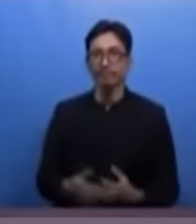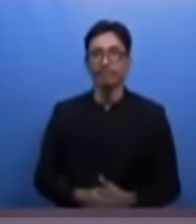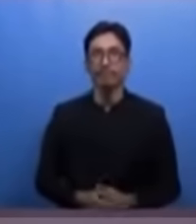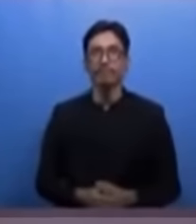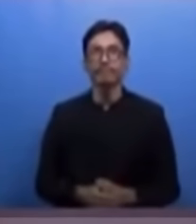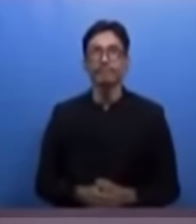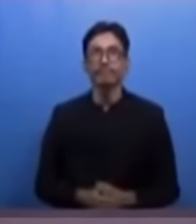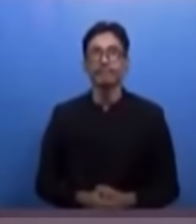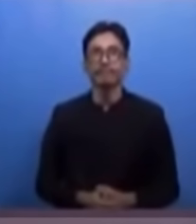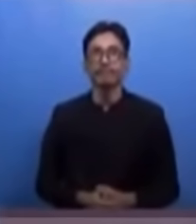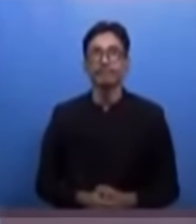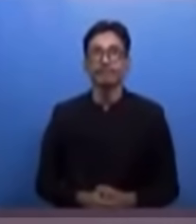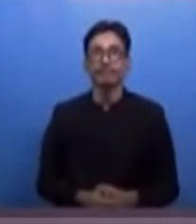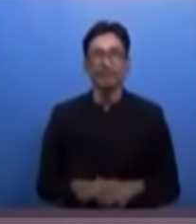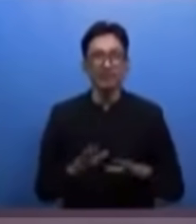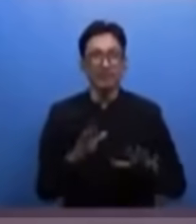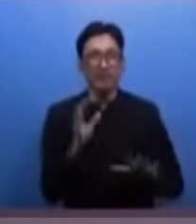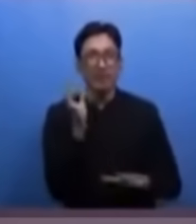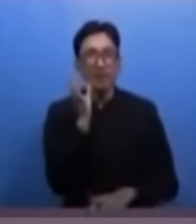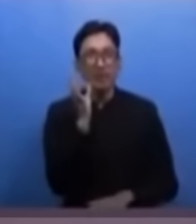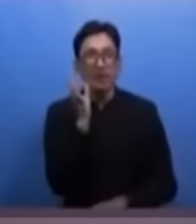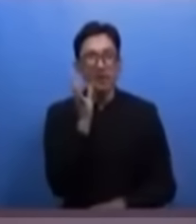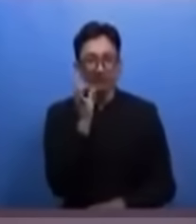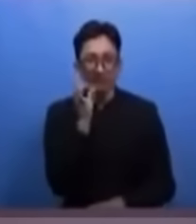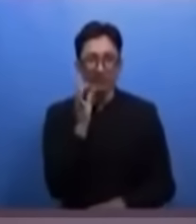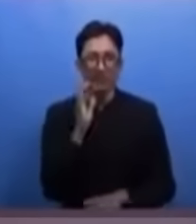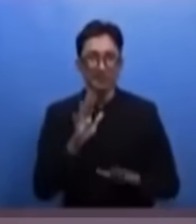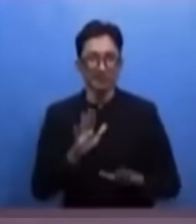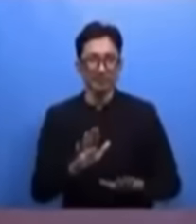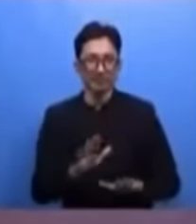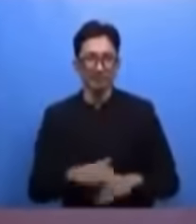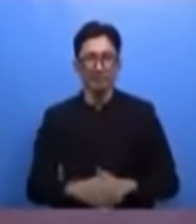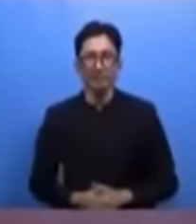Punten Kang Ade, badai naros ya.